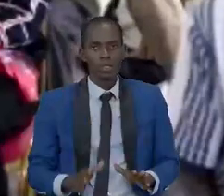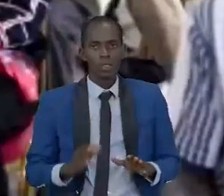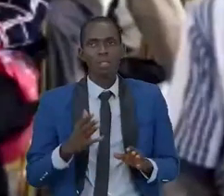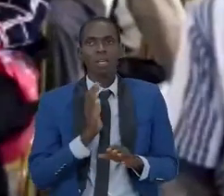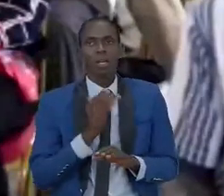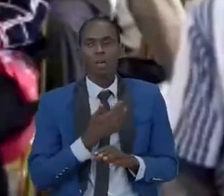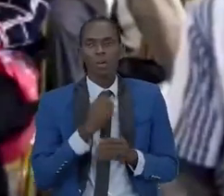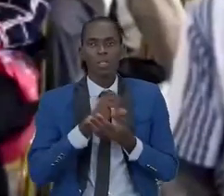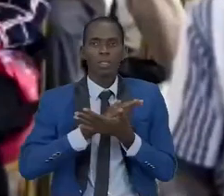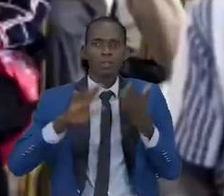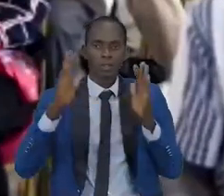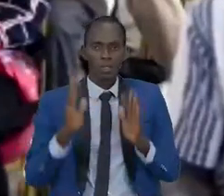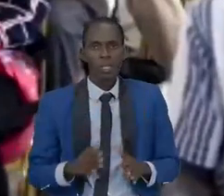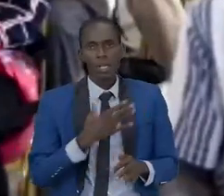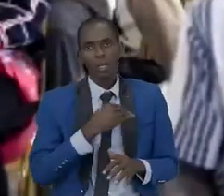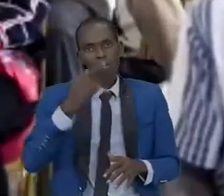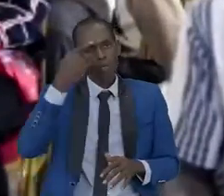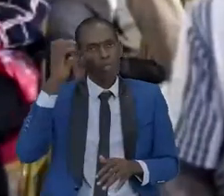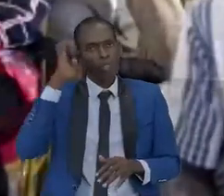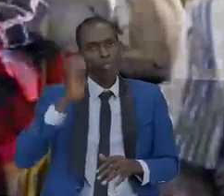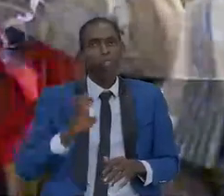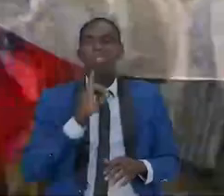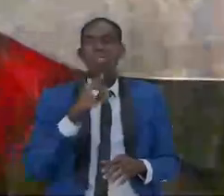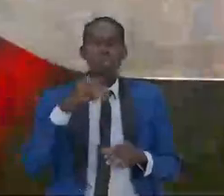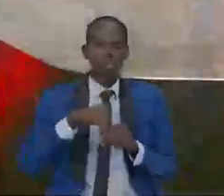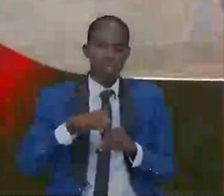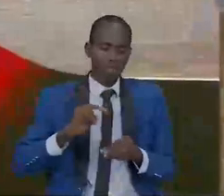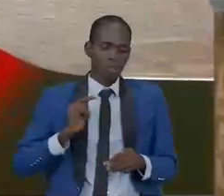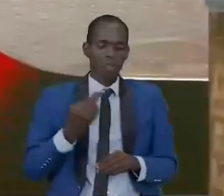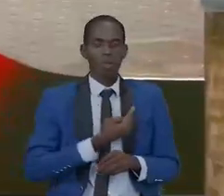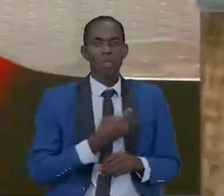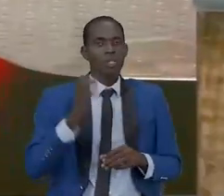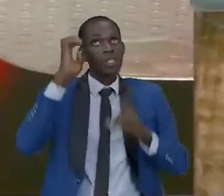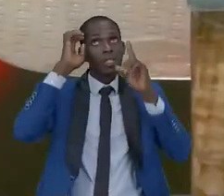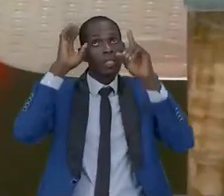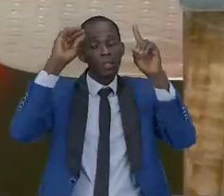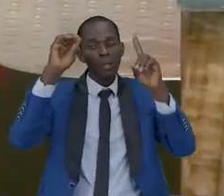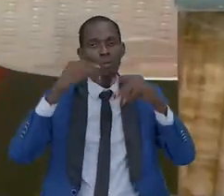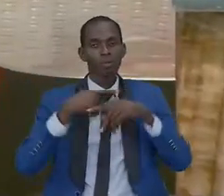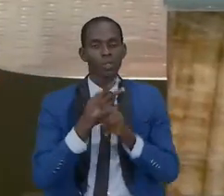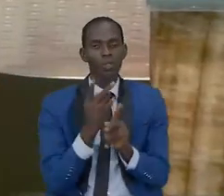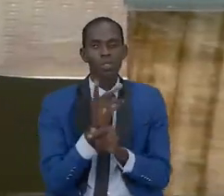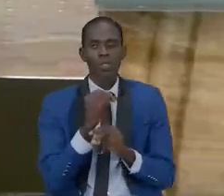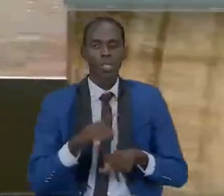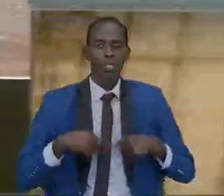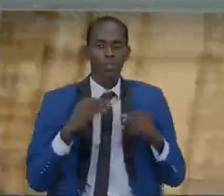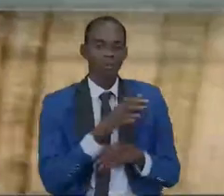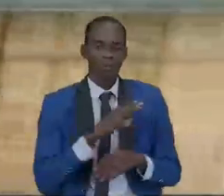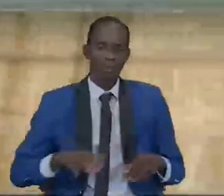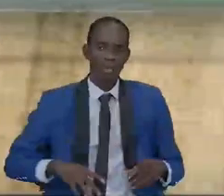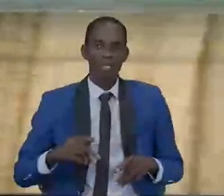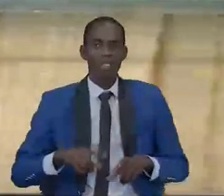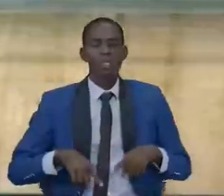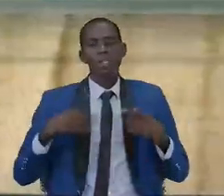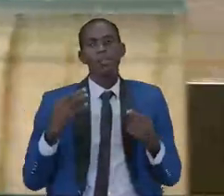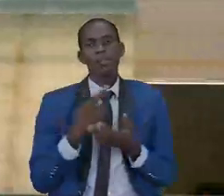maintenant parce qu'il vit en nous il produit la vie il produit la vie de la justice sa